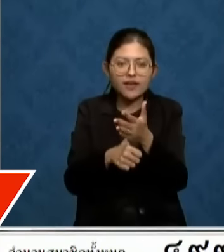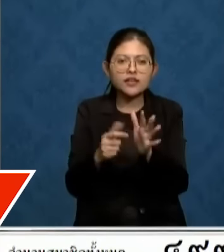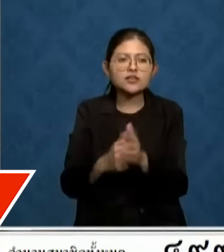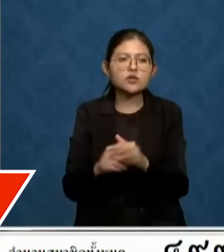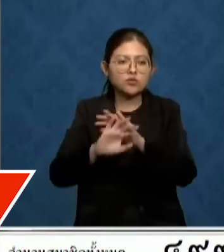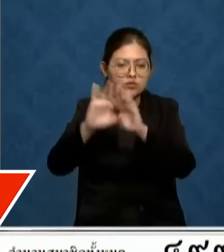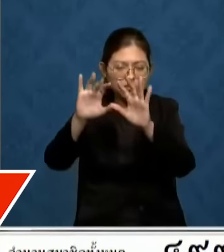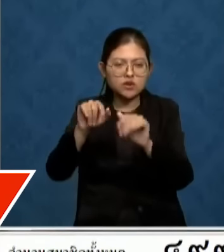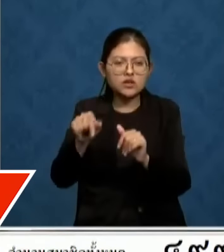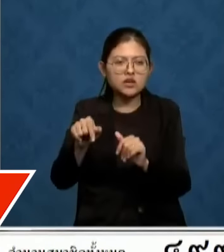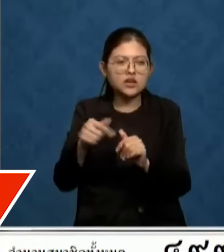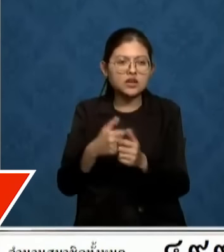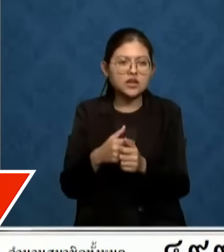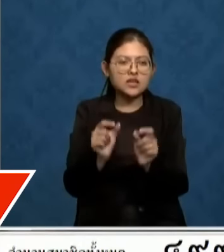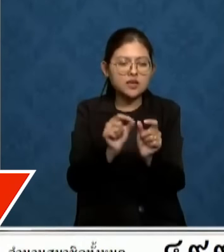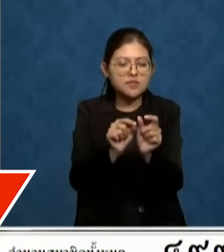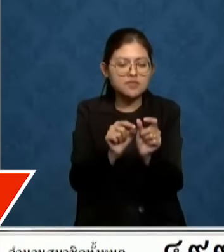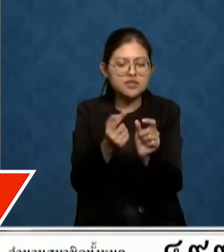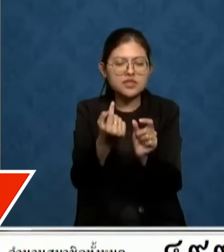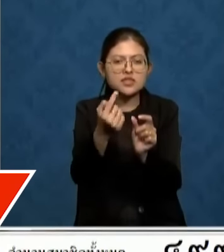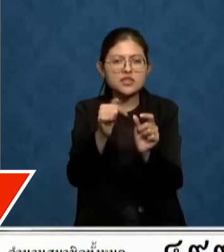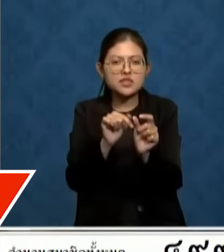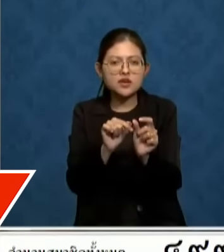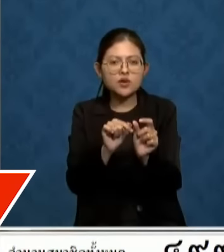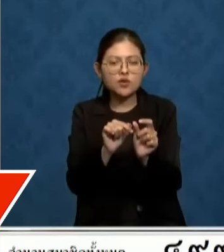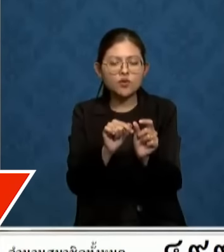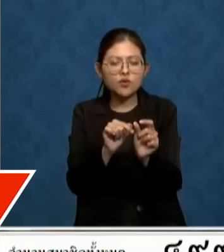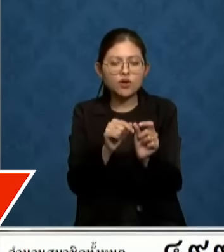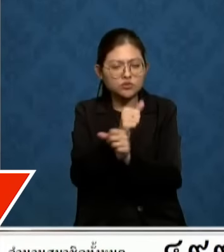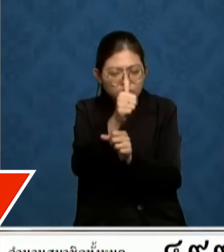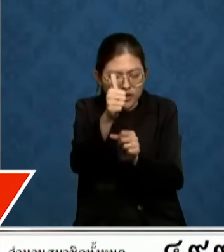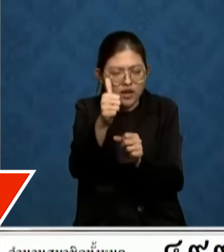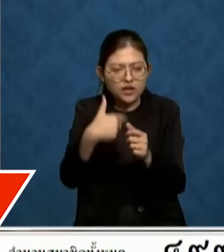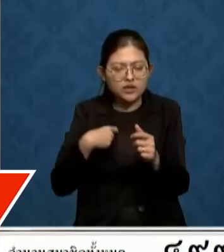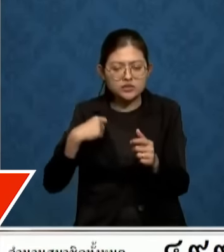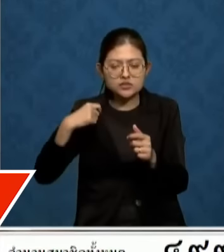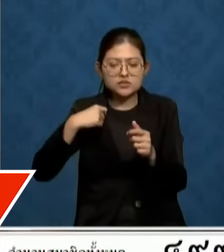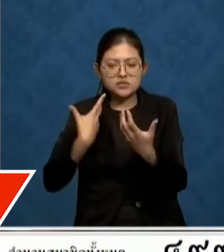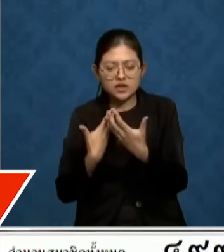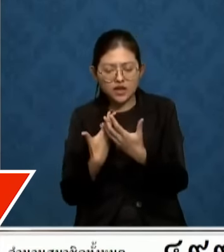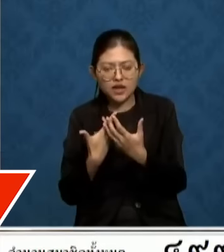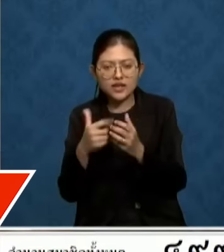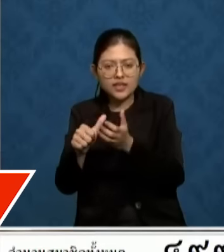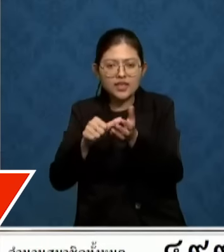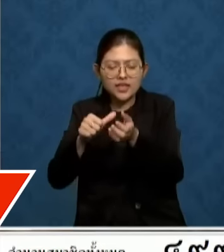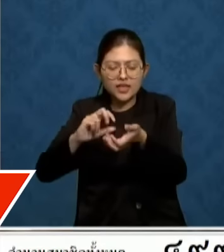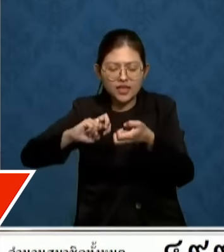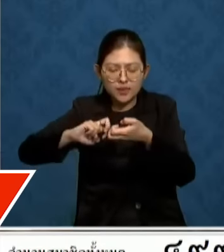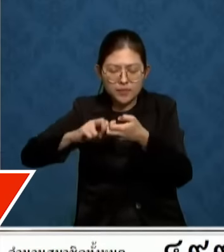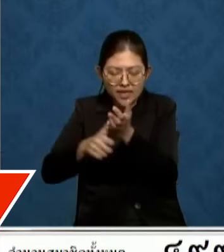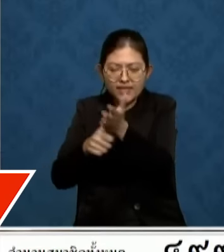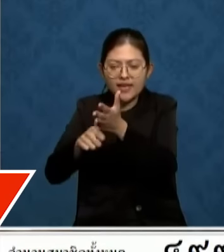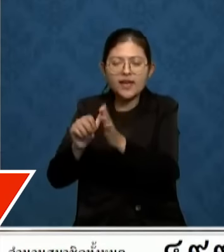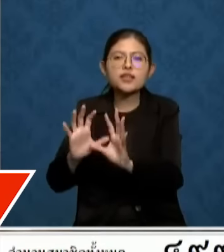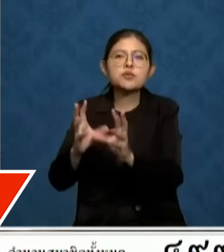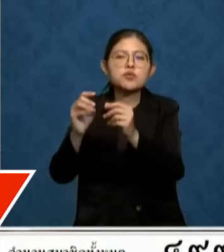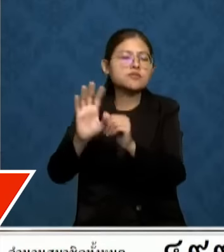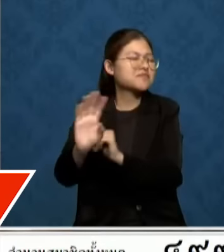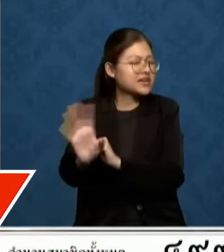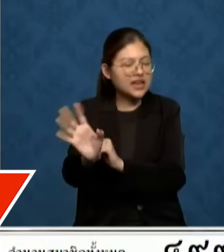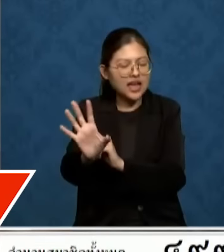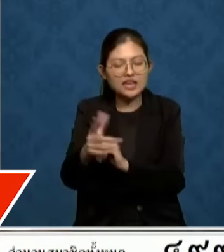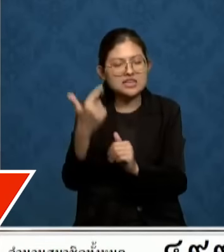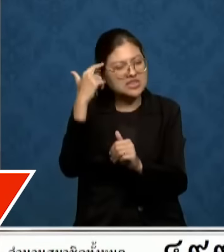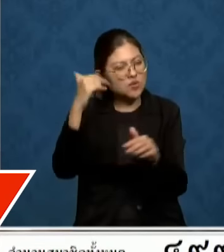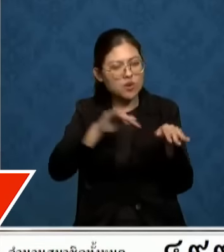ซะเหอะครับไอ้พวกยาเม็ดเดียวอ่าเสื้อเสื้ออ่าเสื้อตัวเดียวแก้ปัญหาทั้งหมดเครับเลิกทำแบบนี้ครับเราไม่สามารถใช้